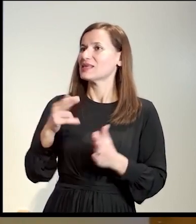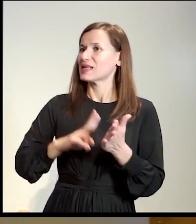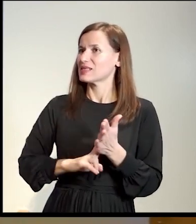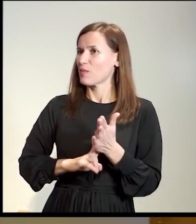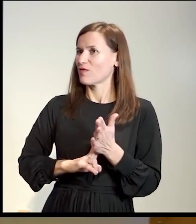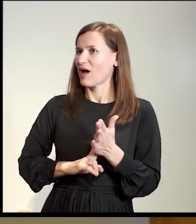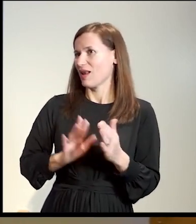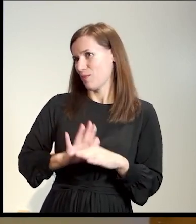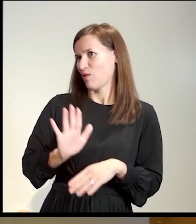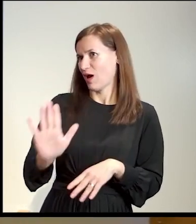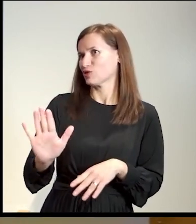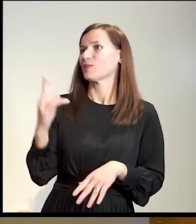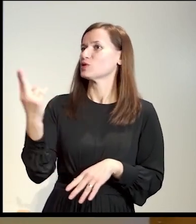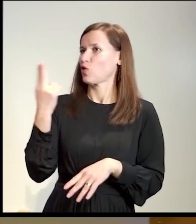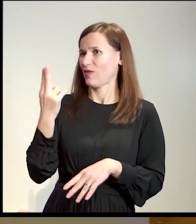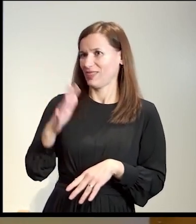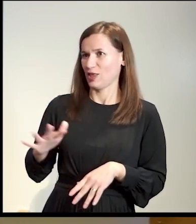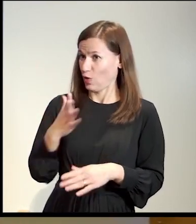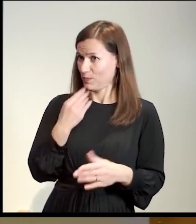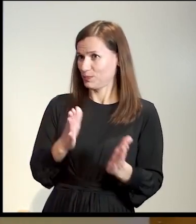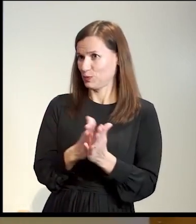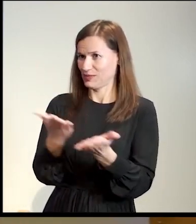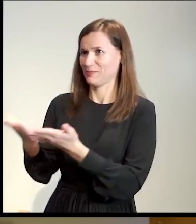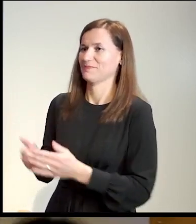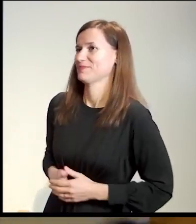zaznamovala po vašem Slovenijo? Prosim.